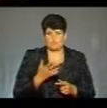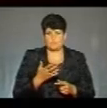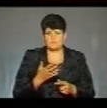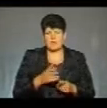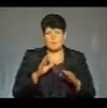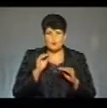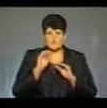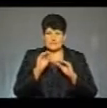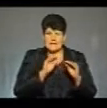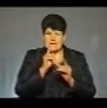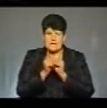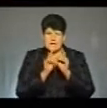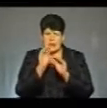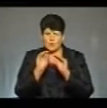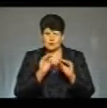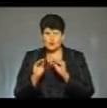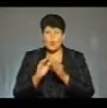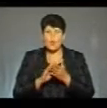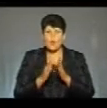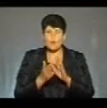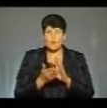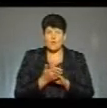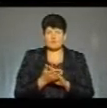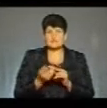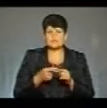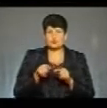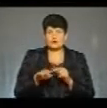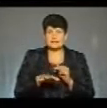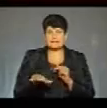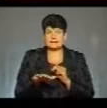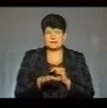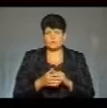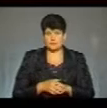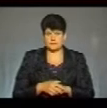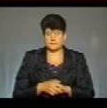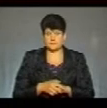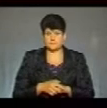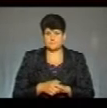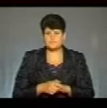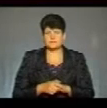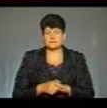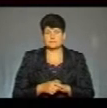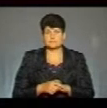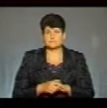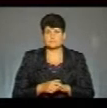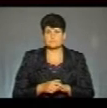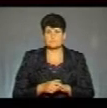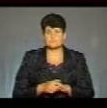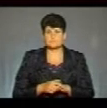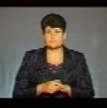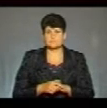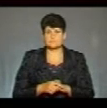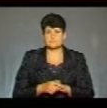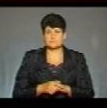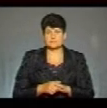потім реконструюють умови на певній території, в певному регіоні. Анжела Шова, Андрій Прокопів. Новини на Суспільному.